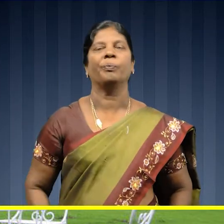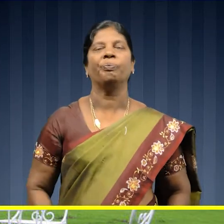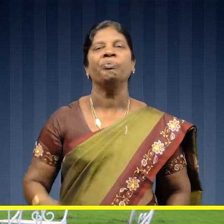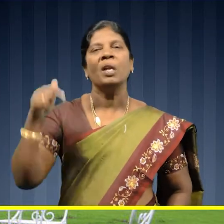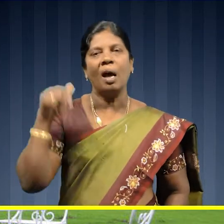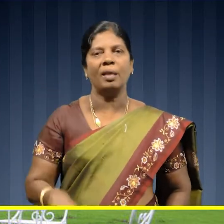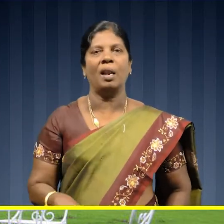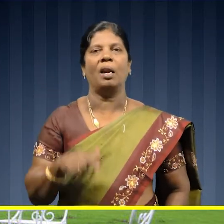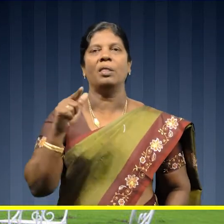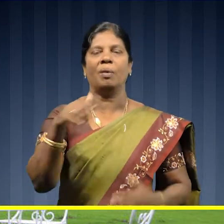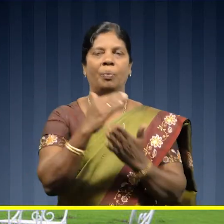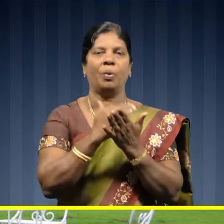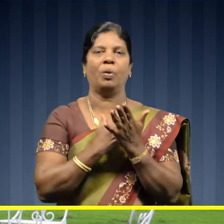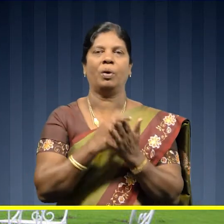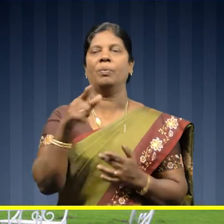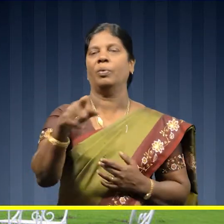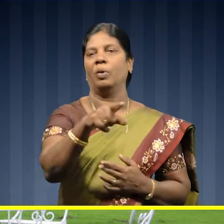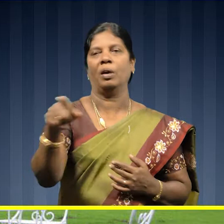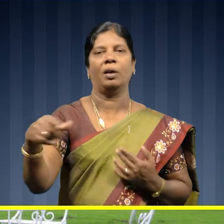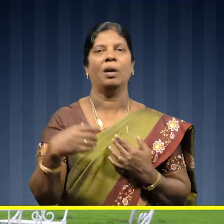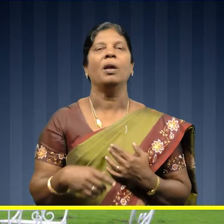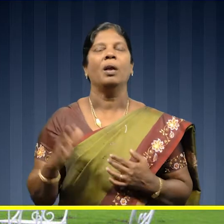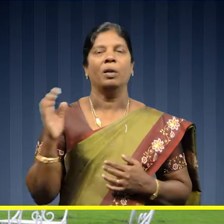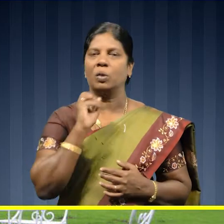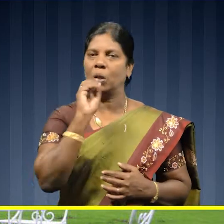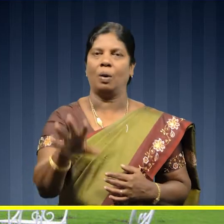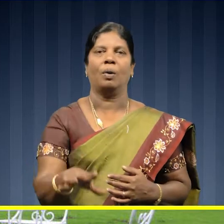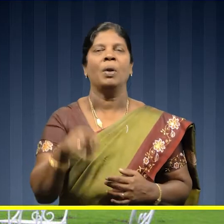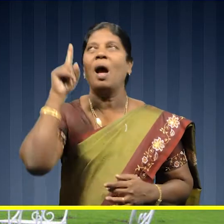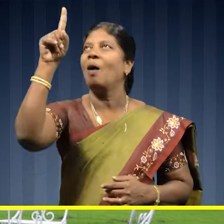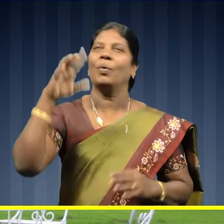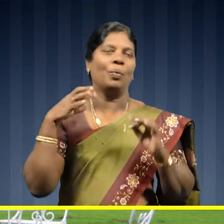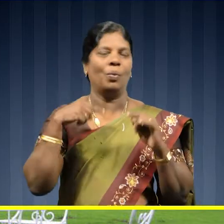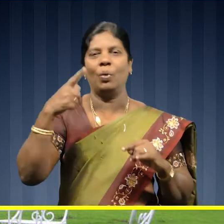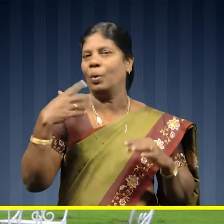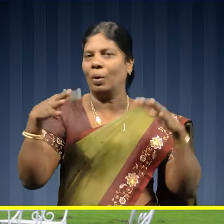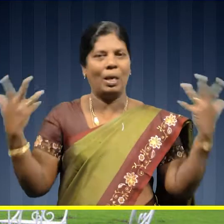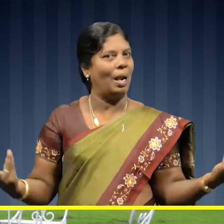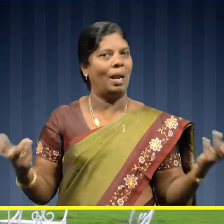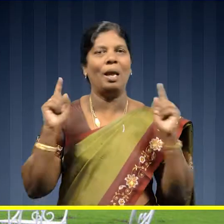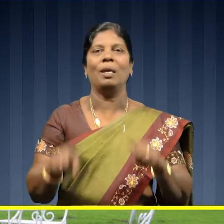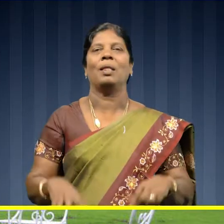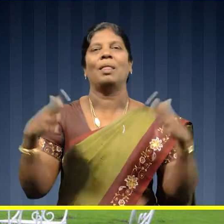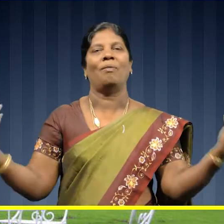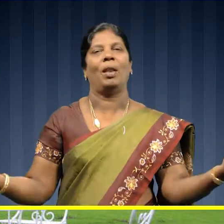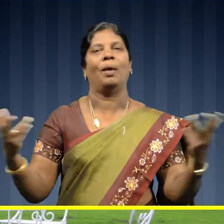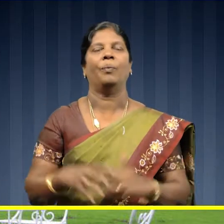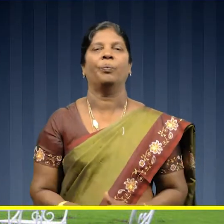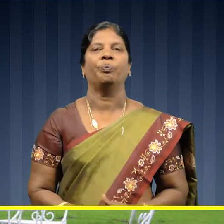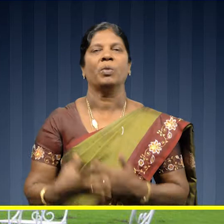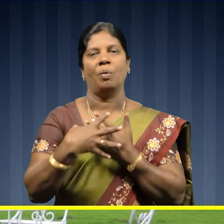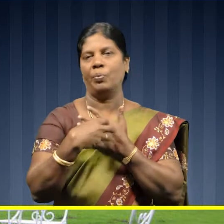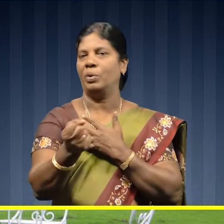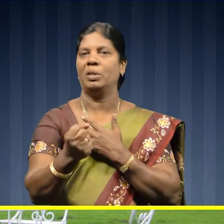இருக்கிறார். எனவேதான் இந்த நிகழ்ச்சி உங்களுக்கு வருகிறது. அவர் உயிரோடு இல்லாவிட்டால் நமக்கு இது எதுவுமே